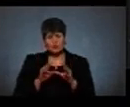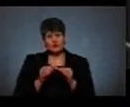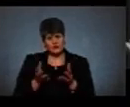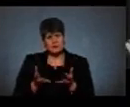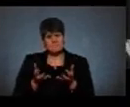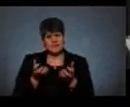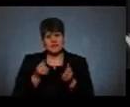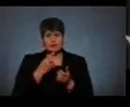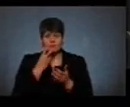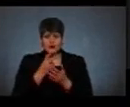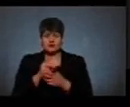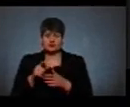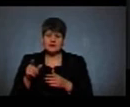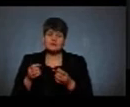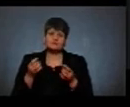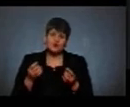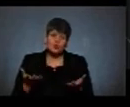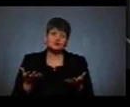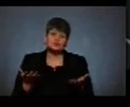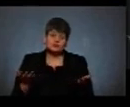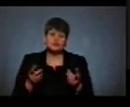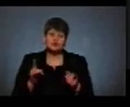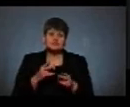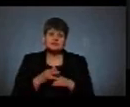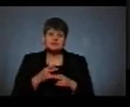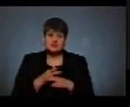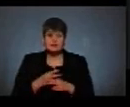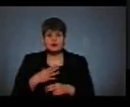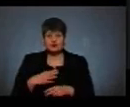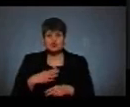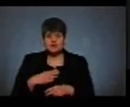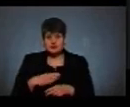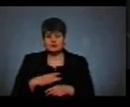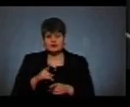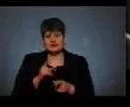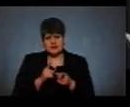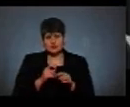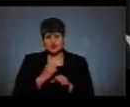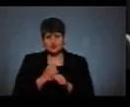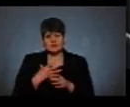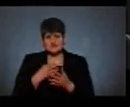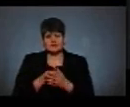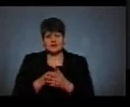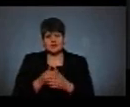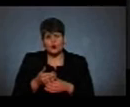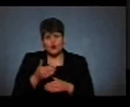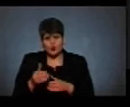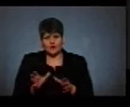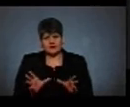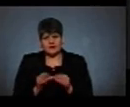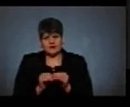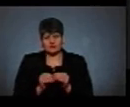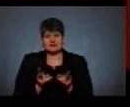підтримують бачення громади, просто щось їм поки що заважає, але ми очікуємо, що вони дійсно зроблять цей крок на єдність і залишаться разом зі